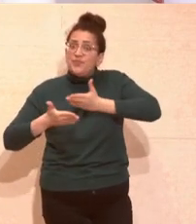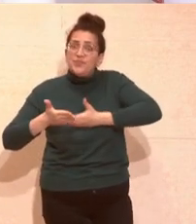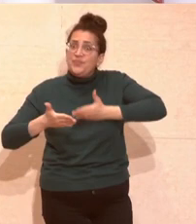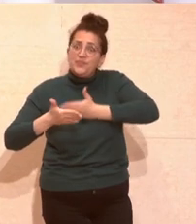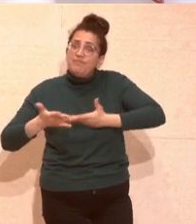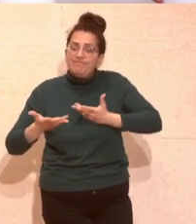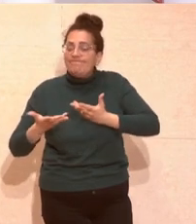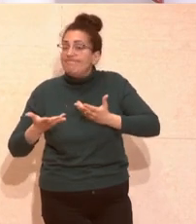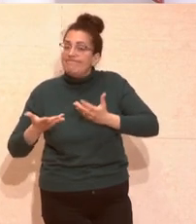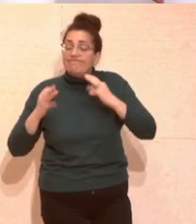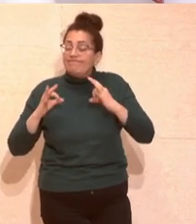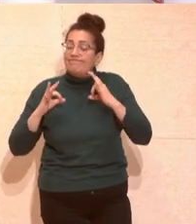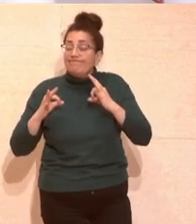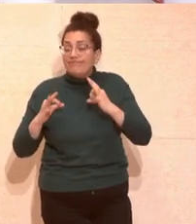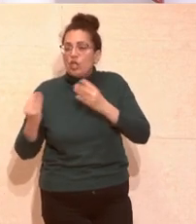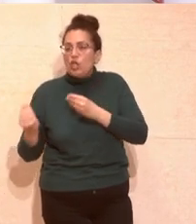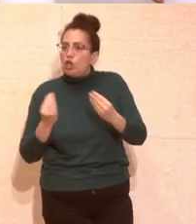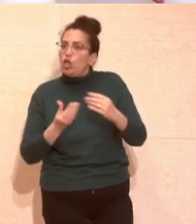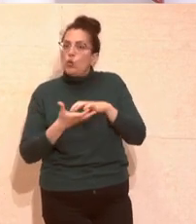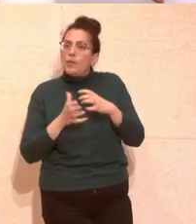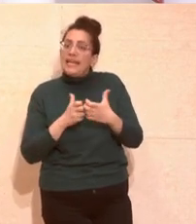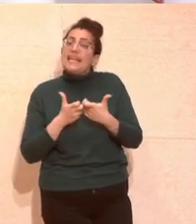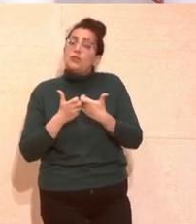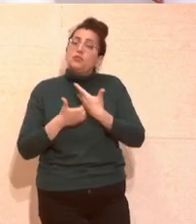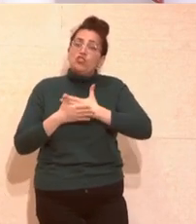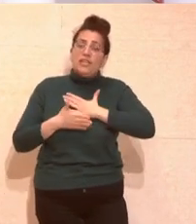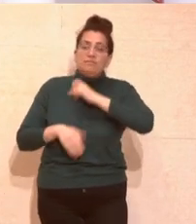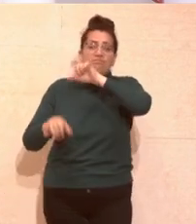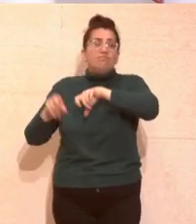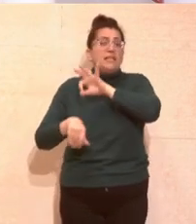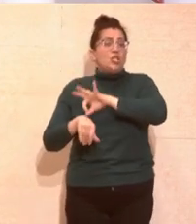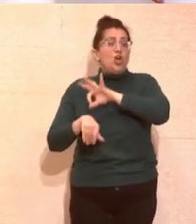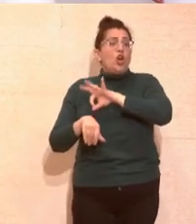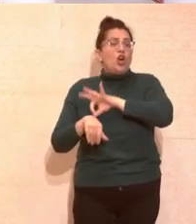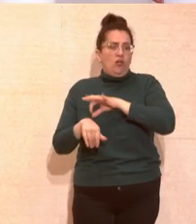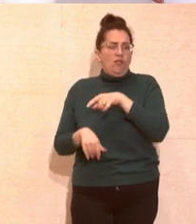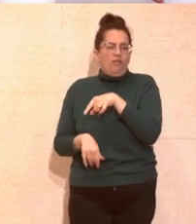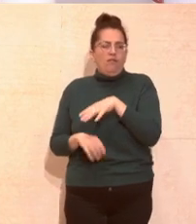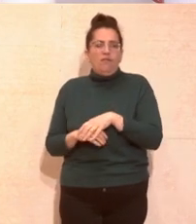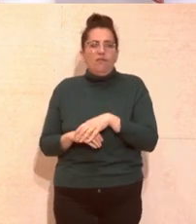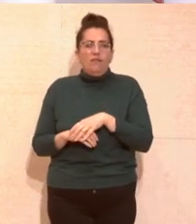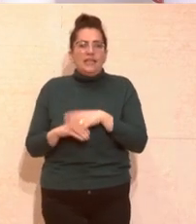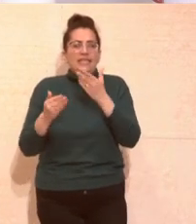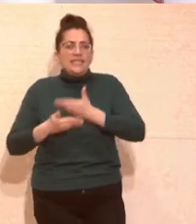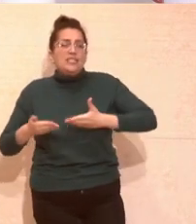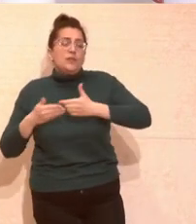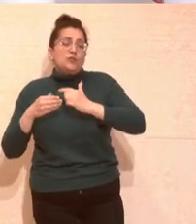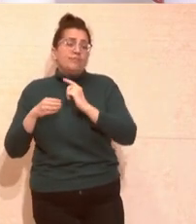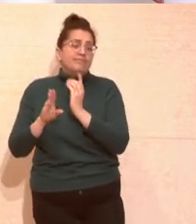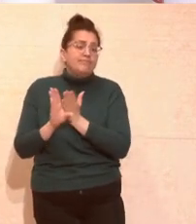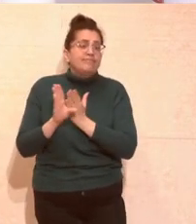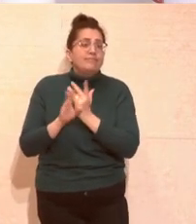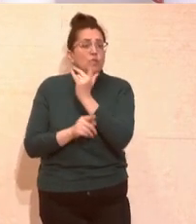notre patientèle. Moi aussi j'ai une patientèle effectivement avec beaucoup de personnes en situation psychosociale